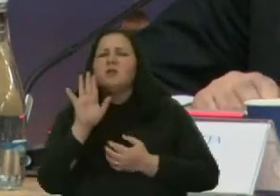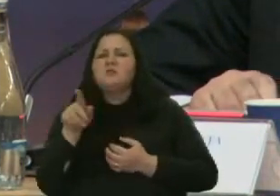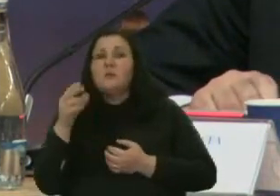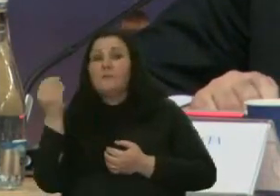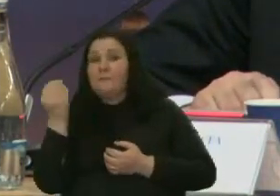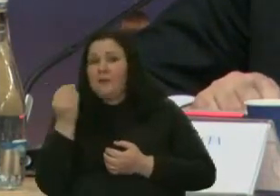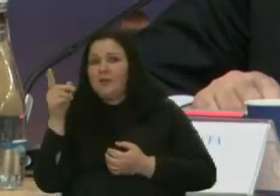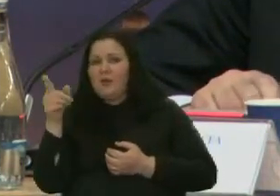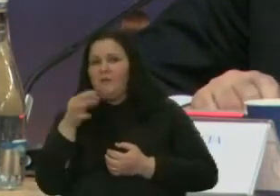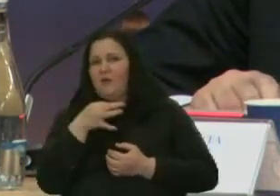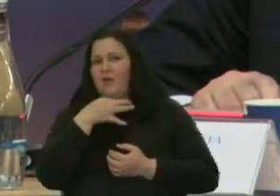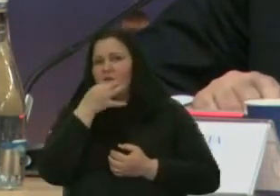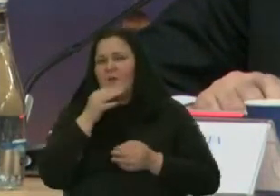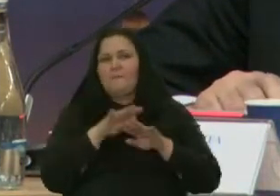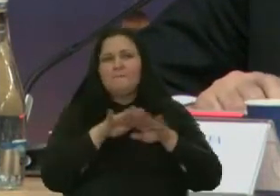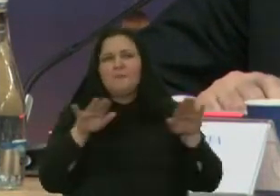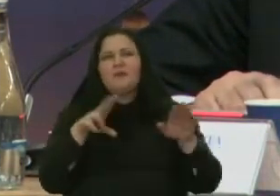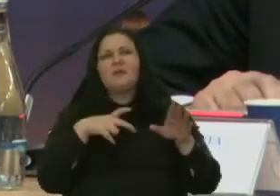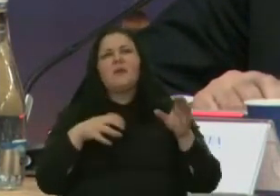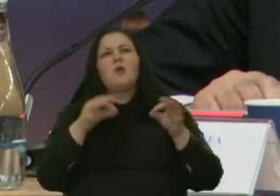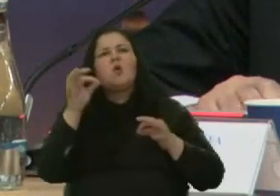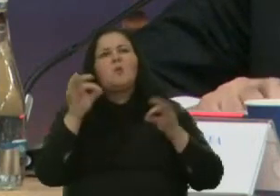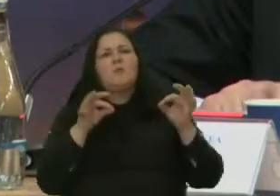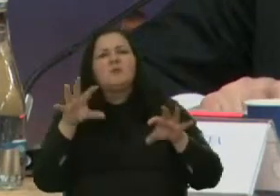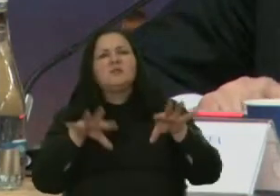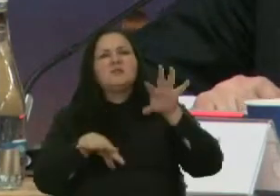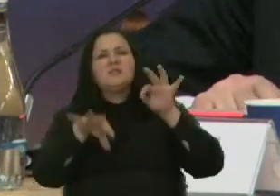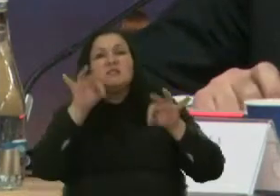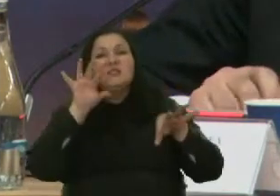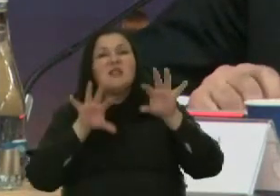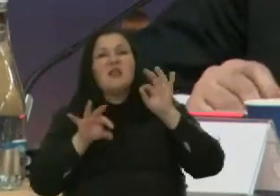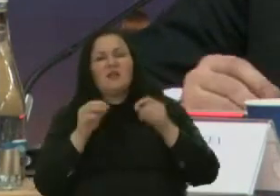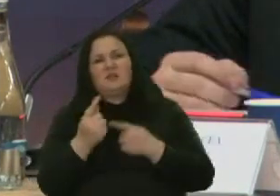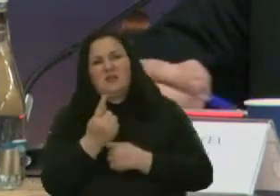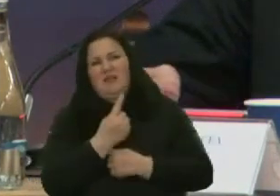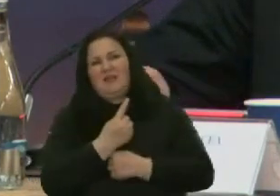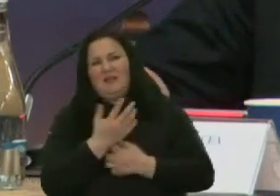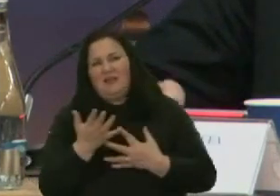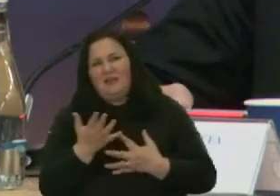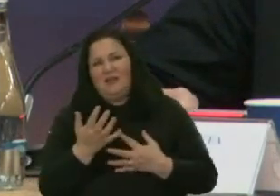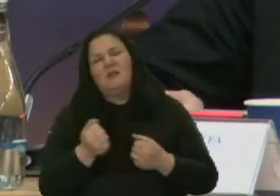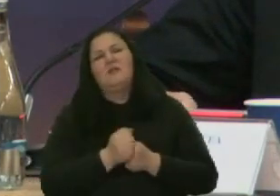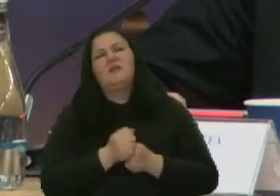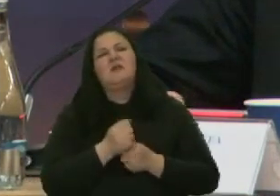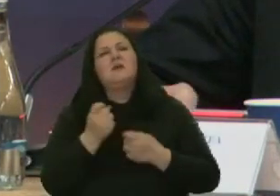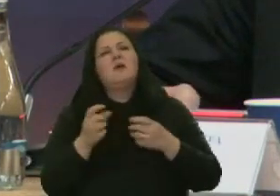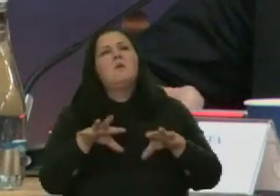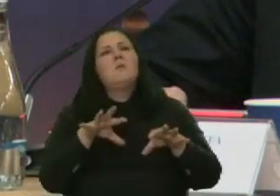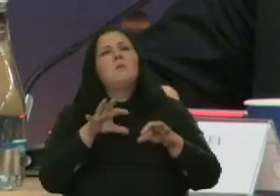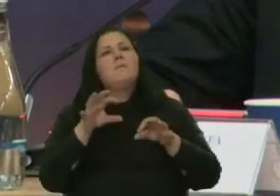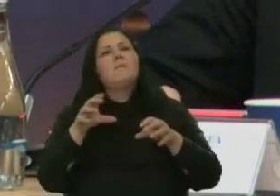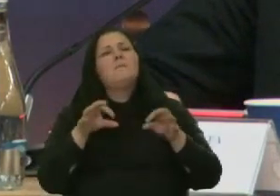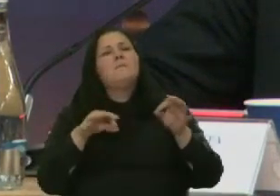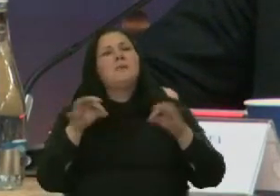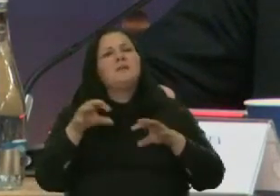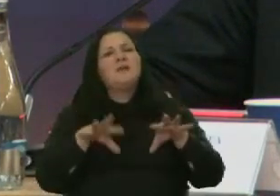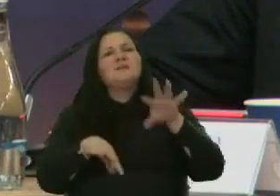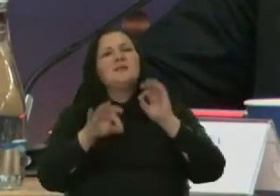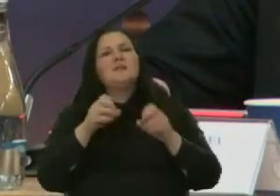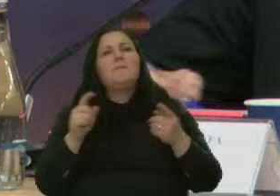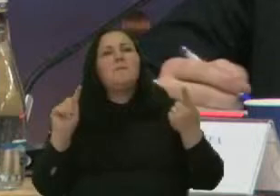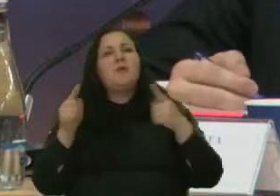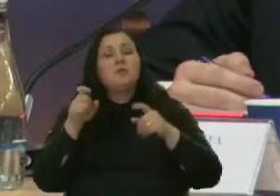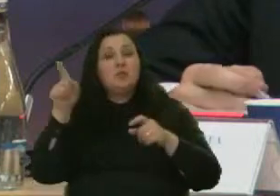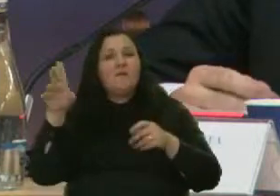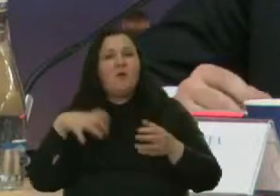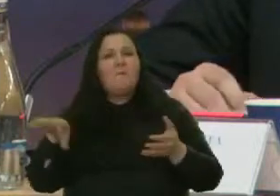asta a fost afirmația de bază este un proces de selecție clientelar este un proces de selecție politic și dumneavoastră ați fost parte la